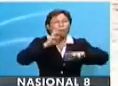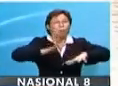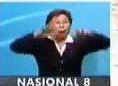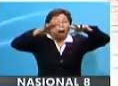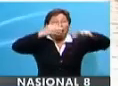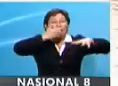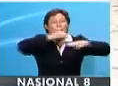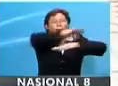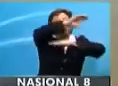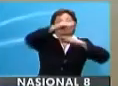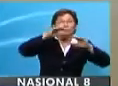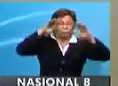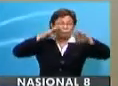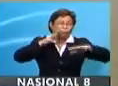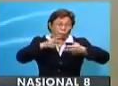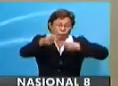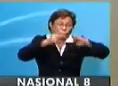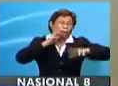lebih menyeluruh